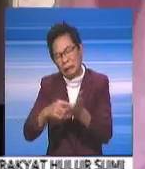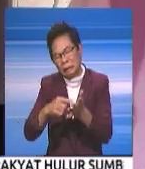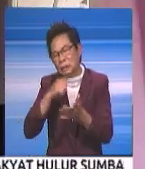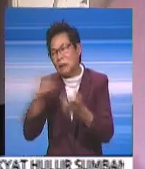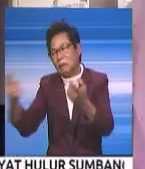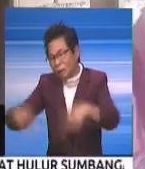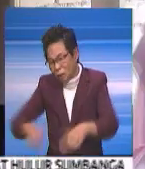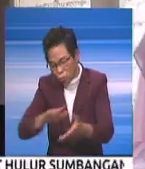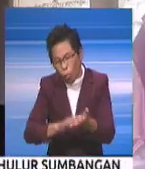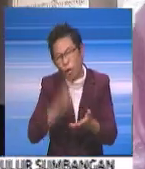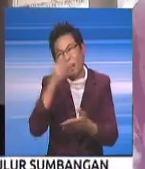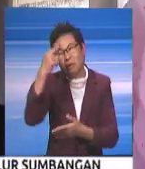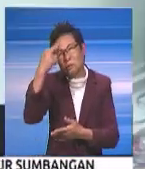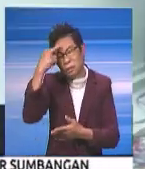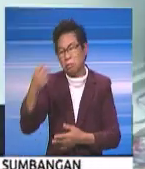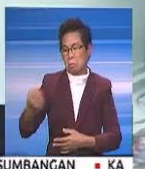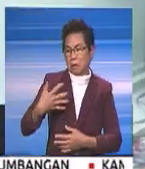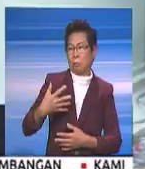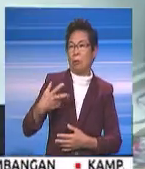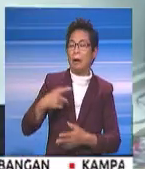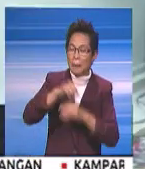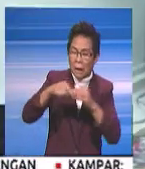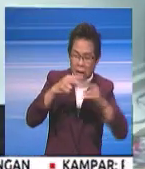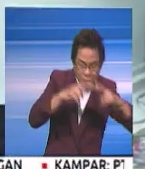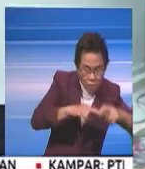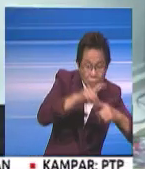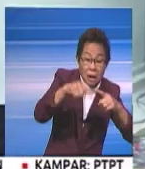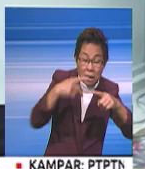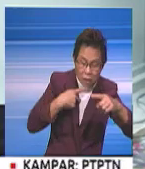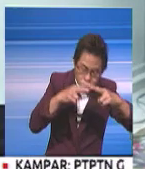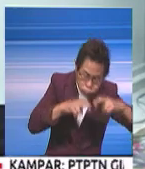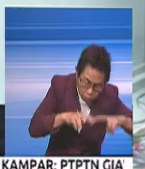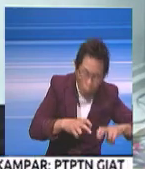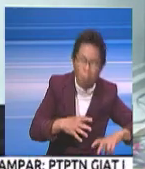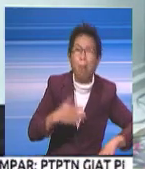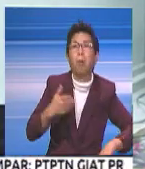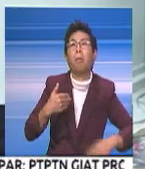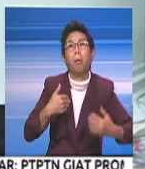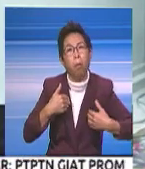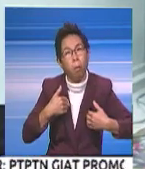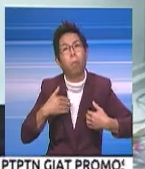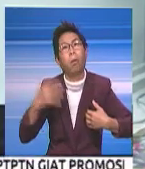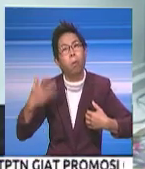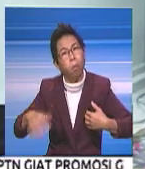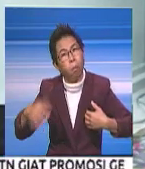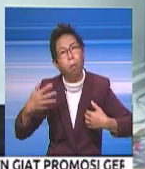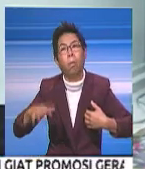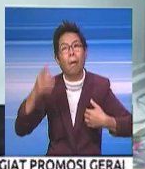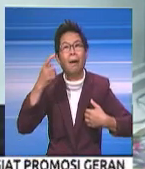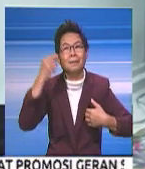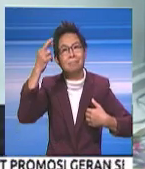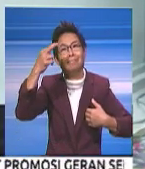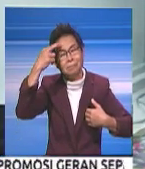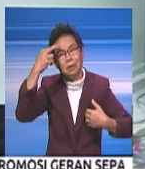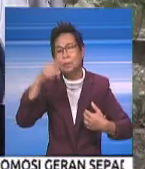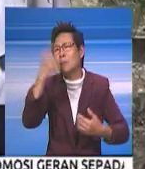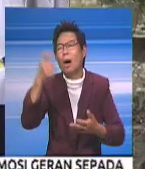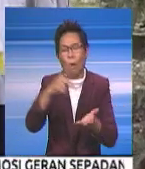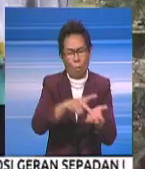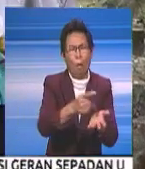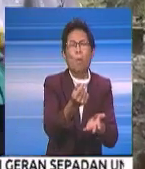kita kan. Bila kita selidik, mungkin ada sebab. Sebab dia tak ada belanja sekolah. Jadi hati kita